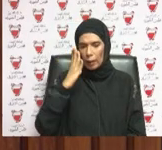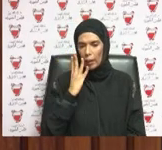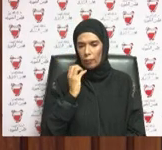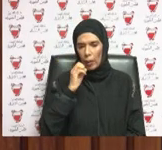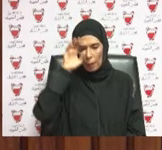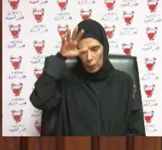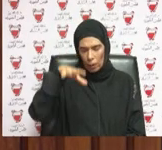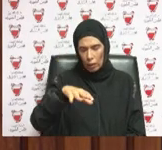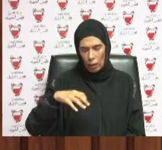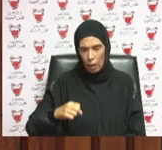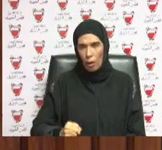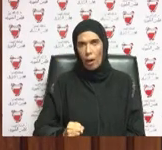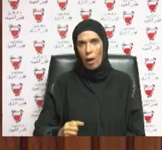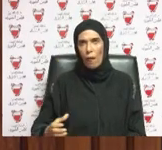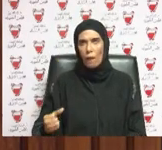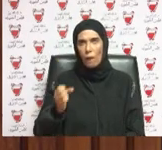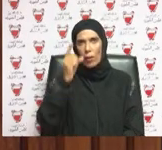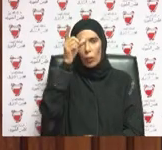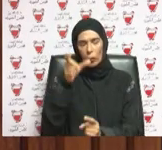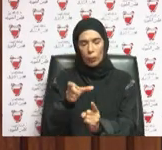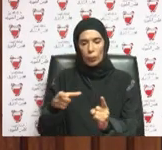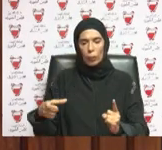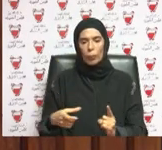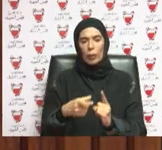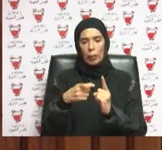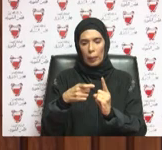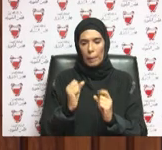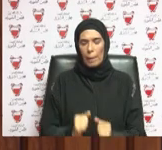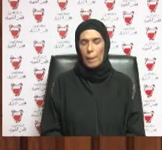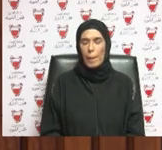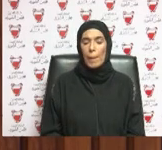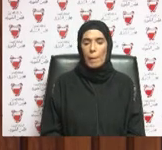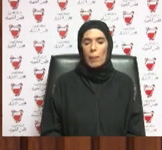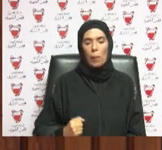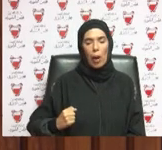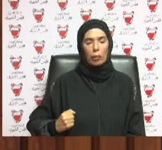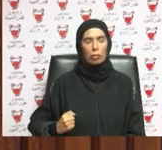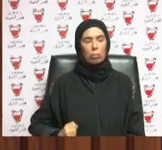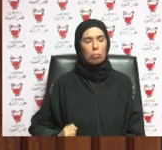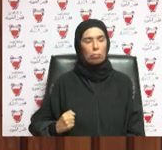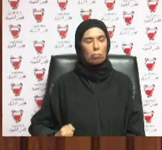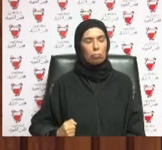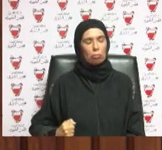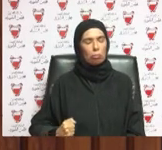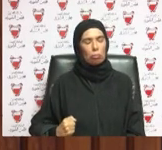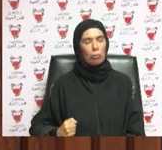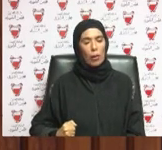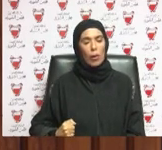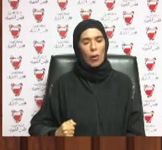آل خليفة حفظه الله ورعاه، ولتبقى مملكة البحرين